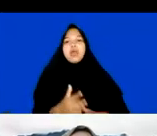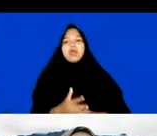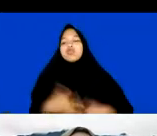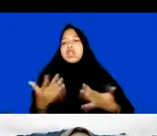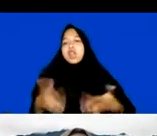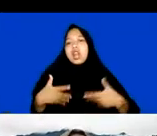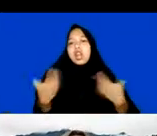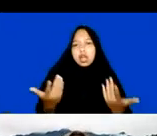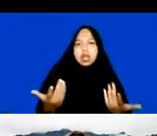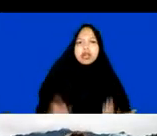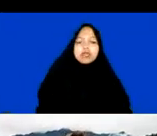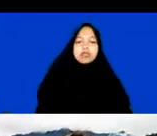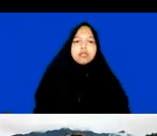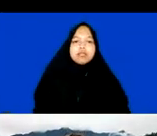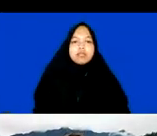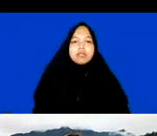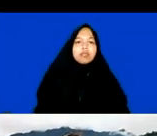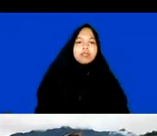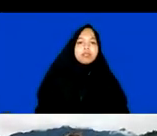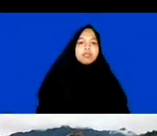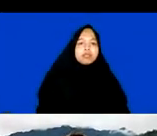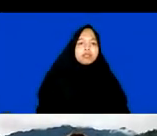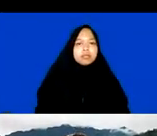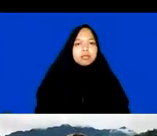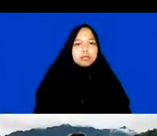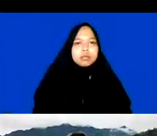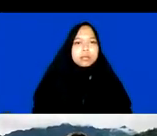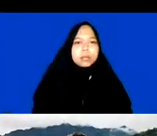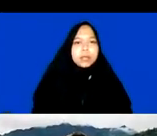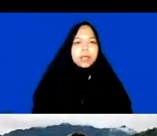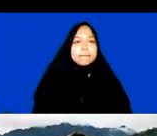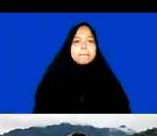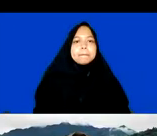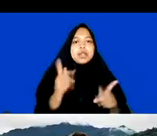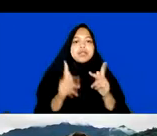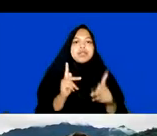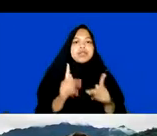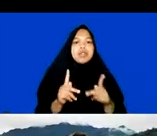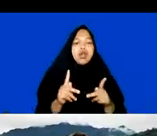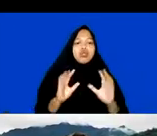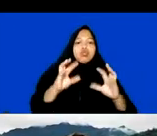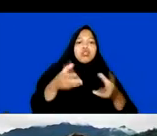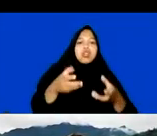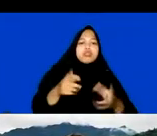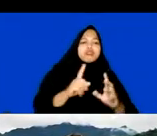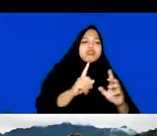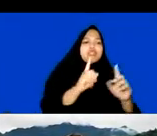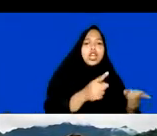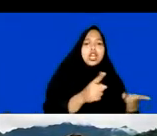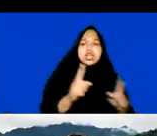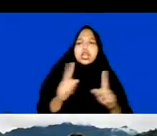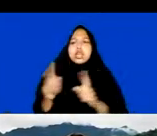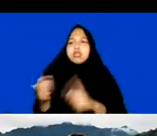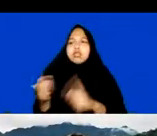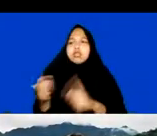di ranah publik yang global, maksudnya yang universal nggak apa-apa gitu kan, tapi kalau misalnya di dunia lingkup seni sendiri kayak itu sebuah pertanyaan yang kayak aduh